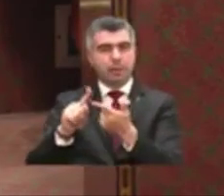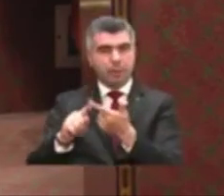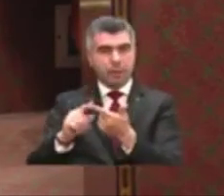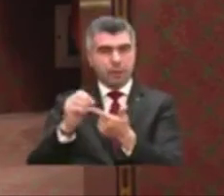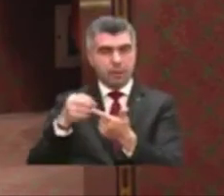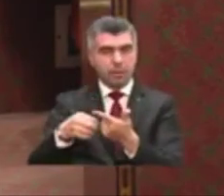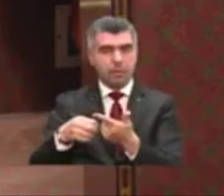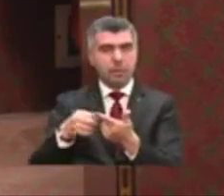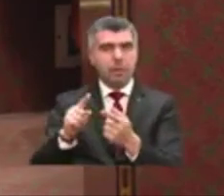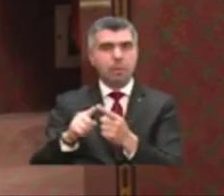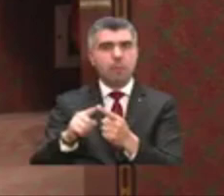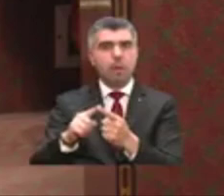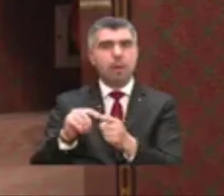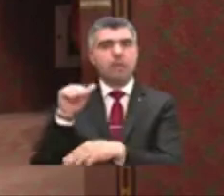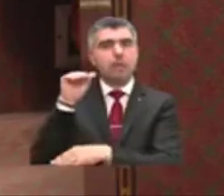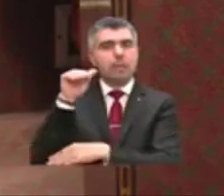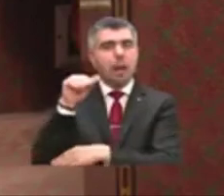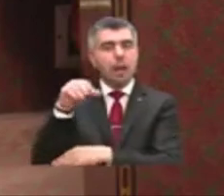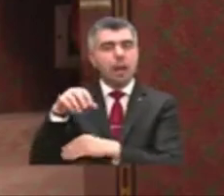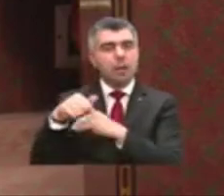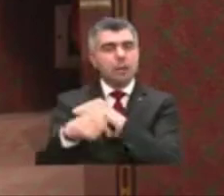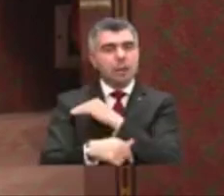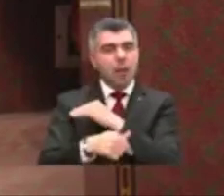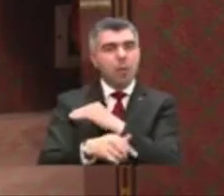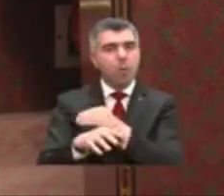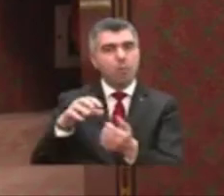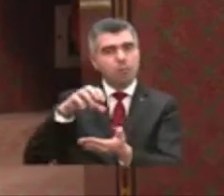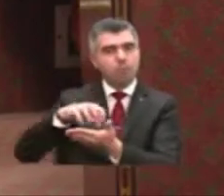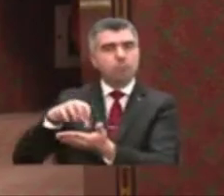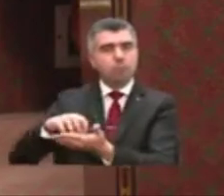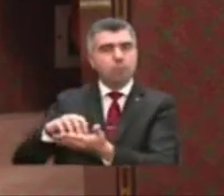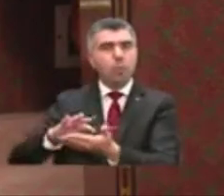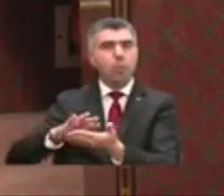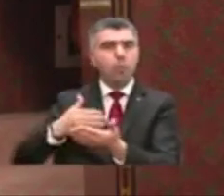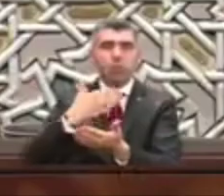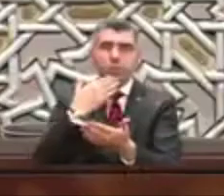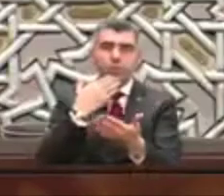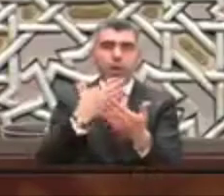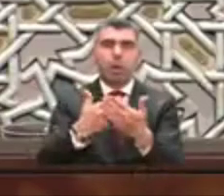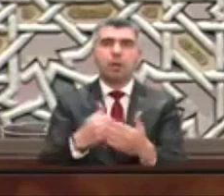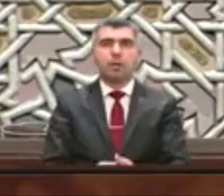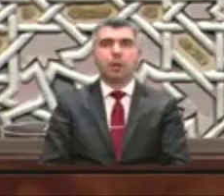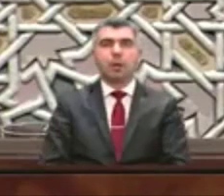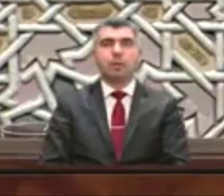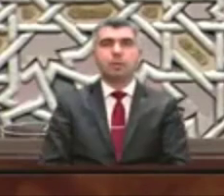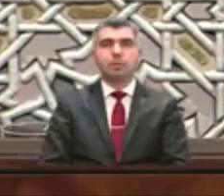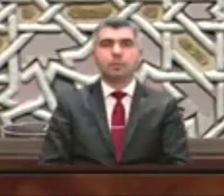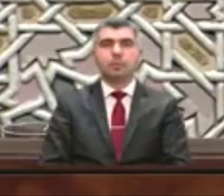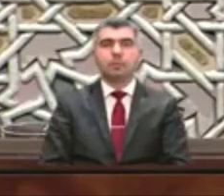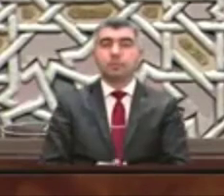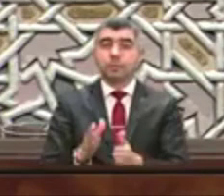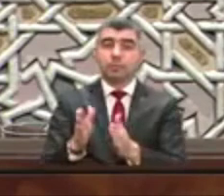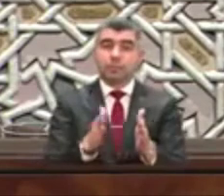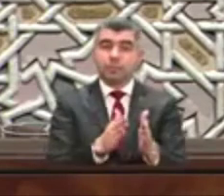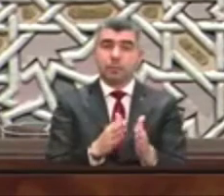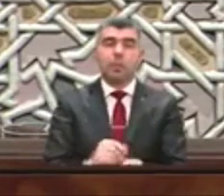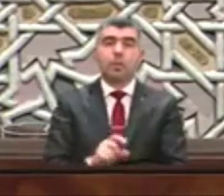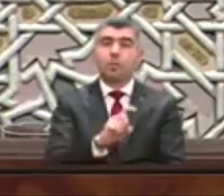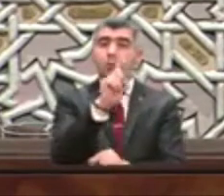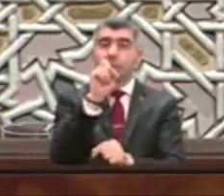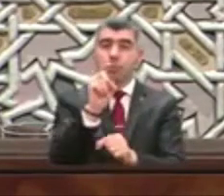المياه بالنسبه لسيدي افني في العديد من المدن الساحليه. وشكرا. شكرا سيد الوزير المحترم. نمر الى